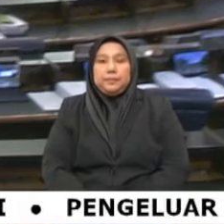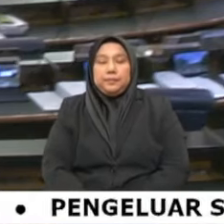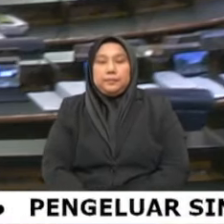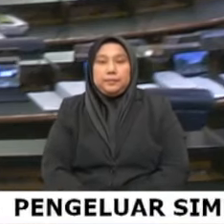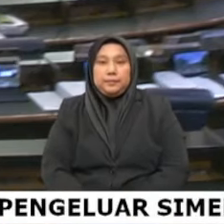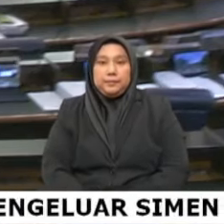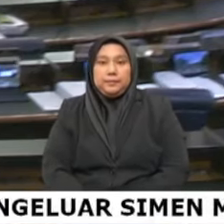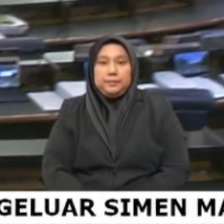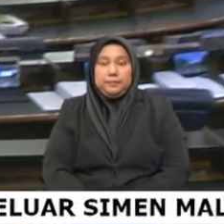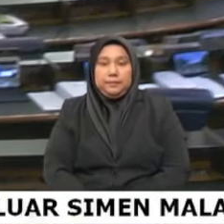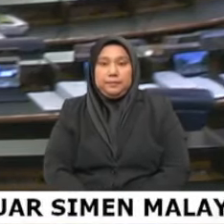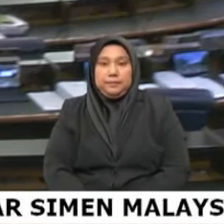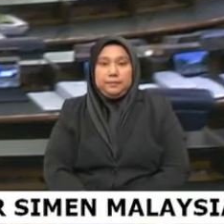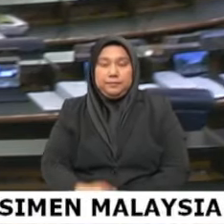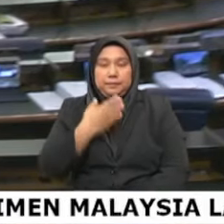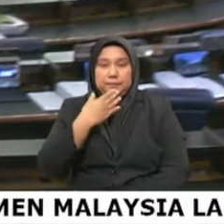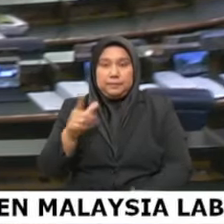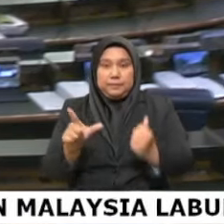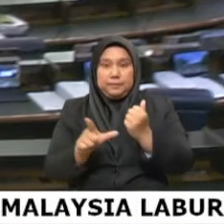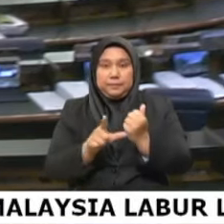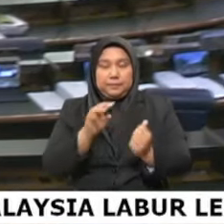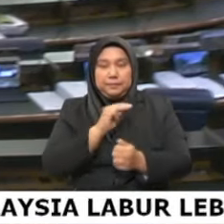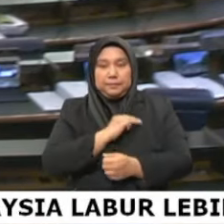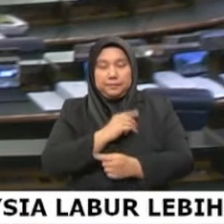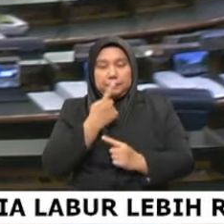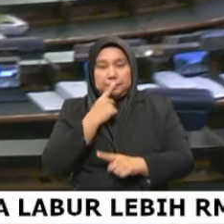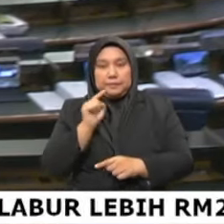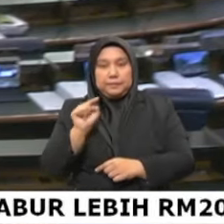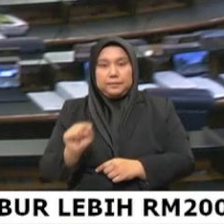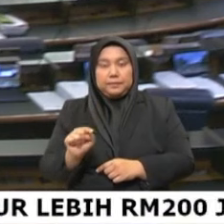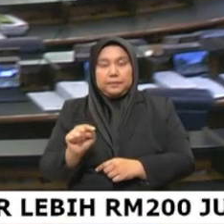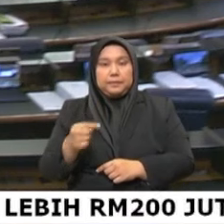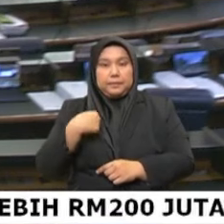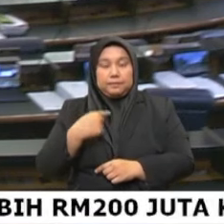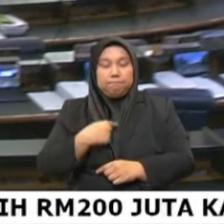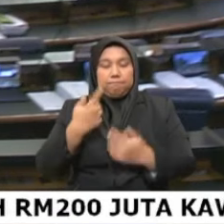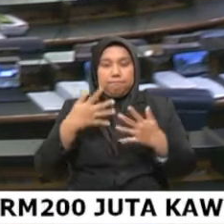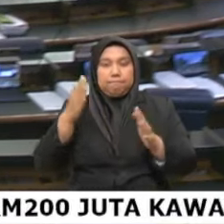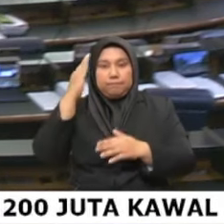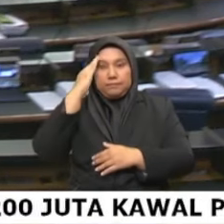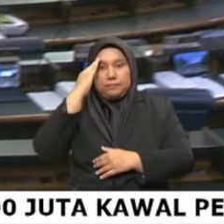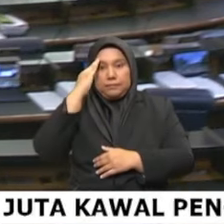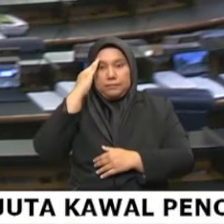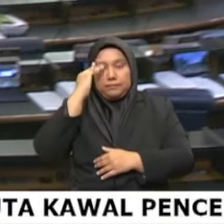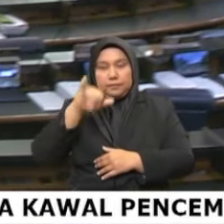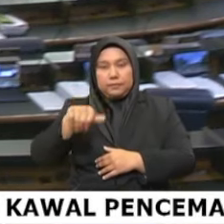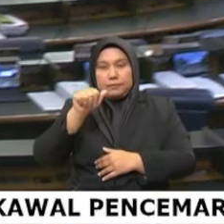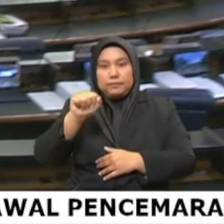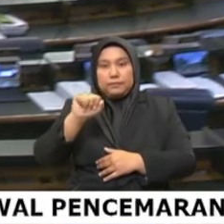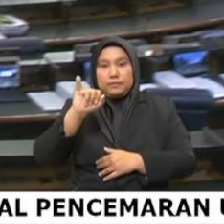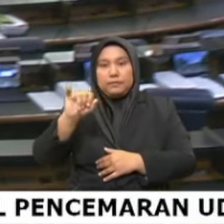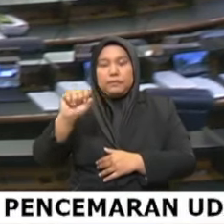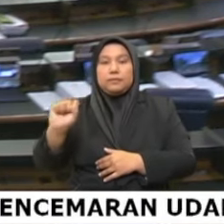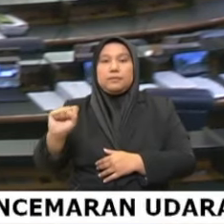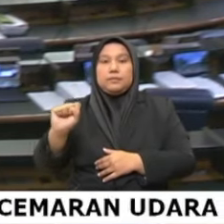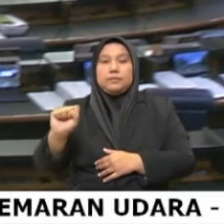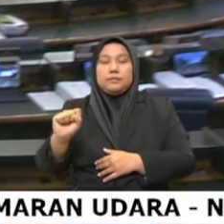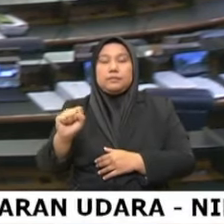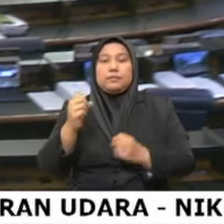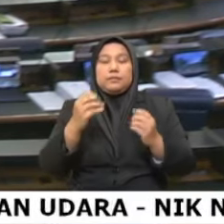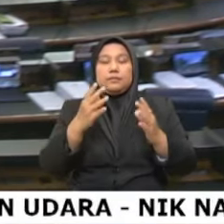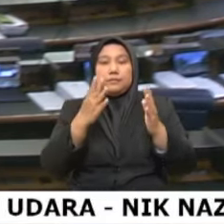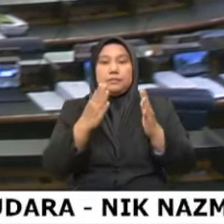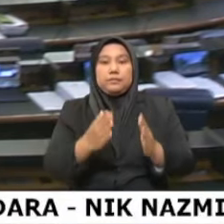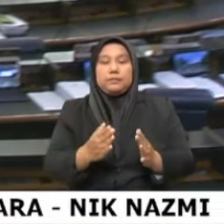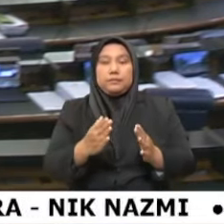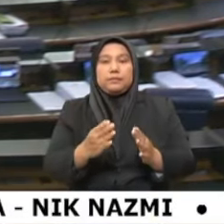Terima kasih Cimbalan Menteri di atas jawapan tersebut. Kita sedia maklum pihak JAIS telah menahan beberapa individu JISBH